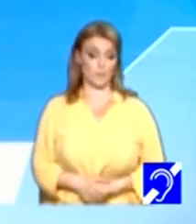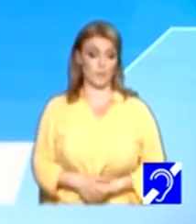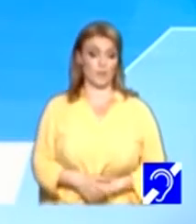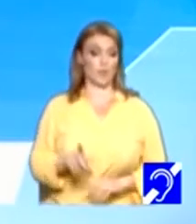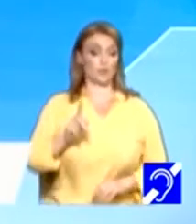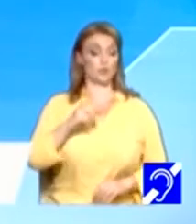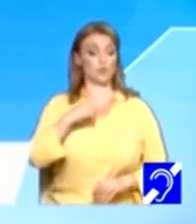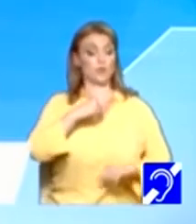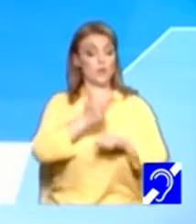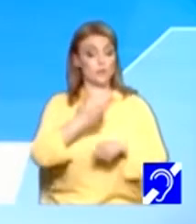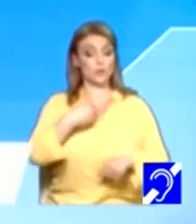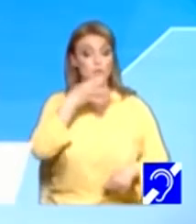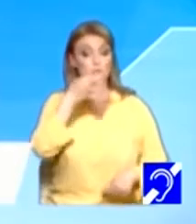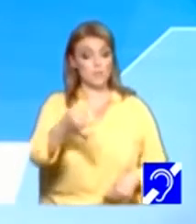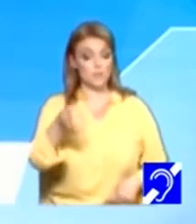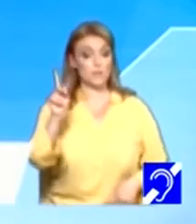fost